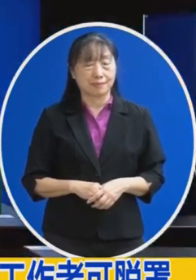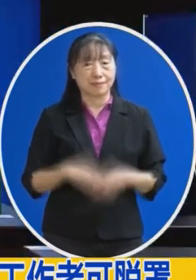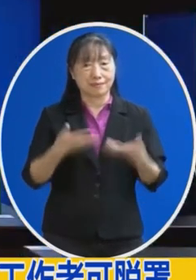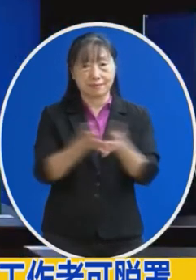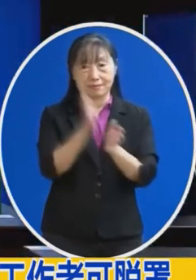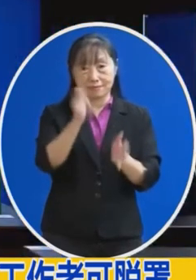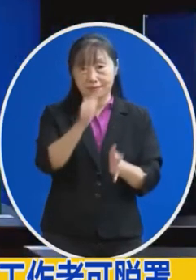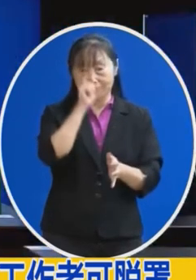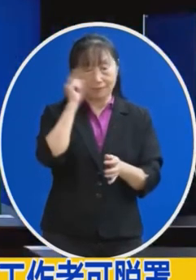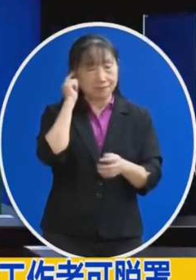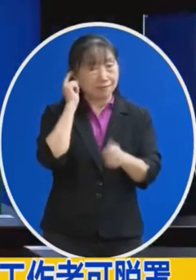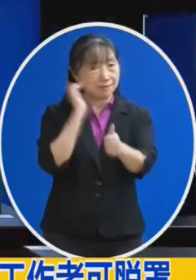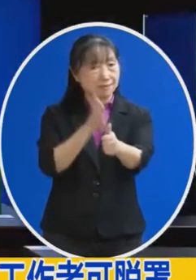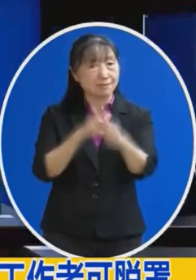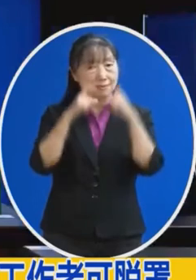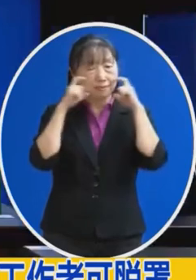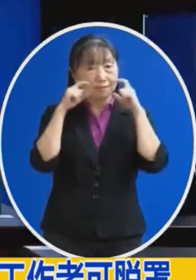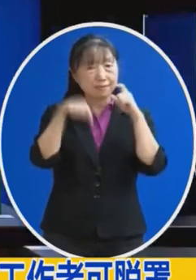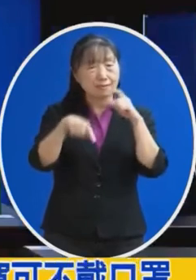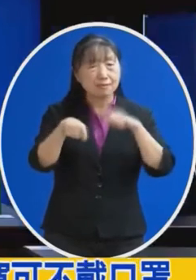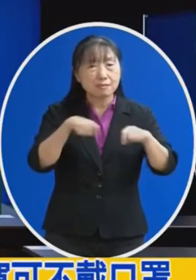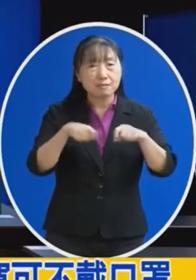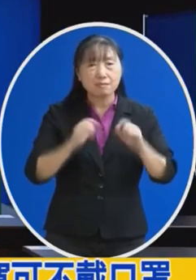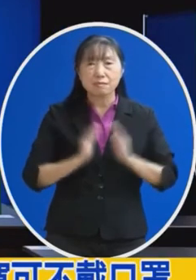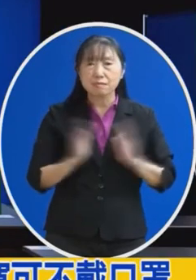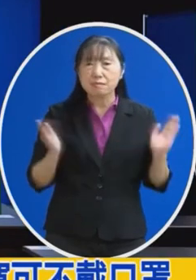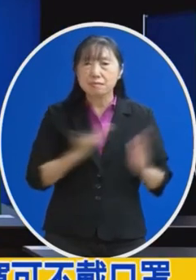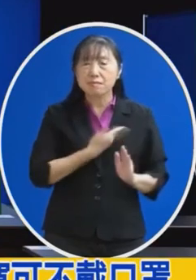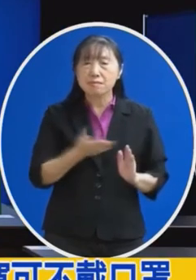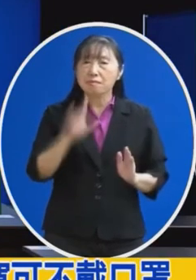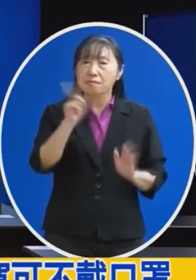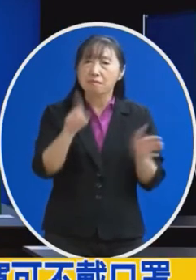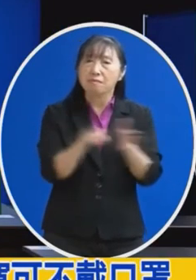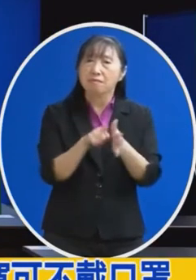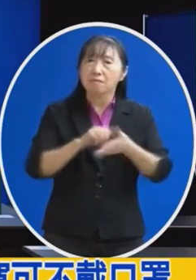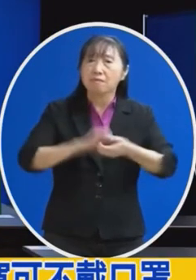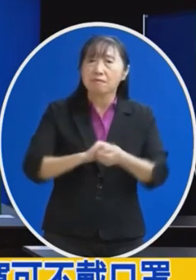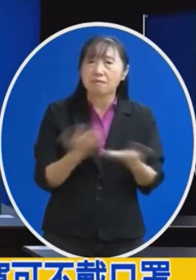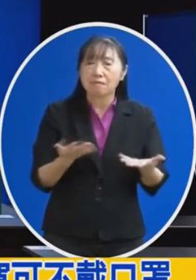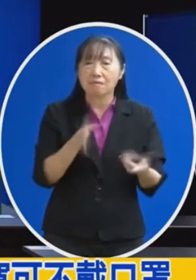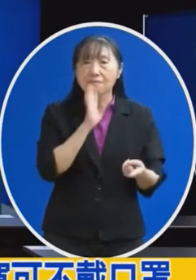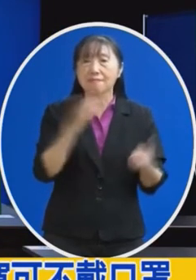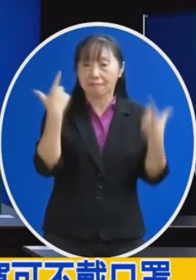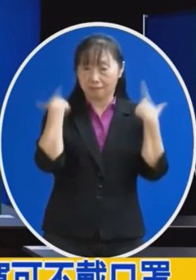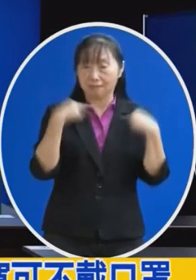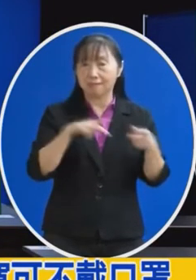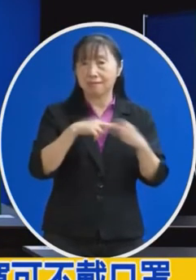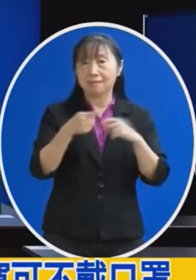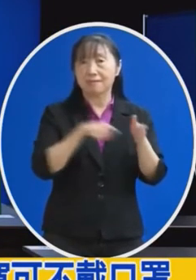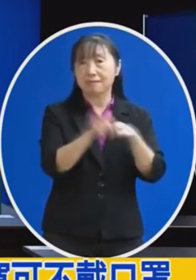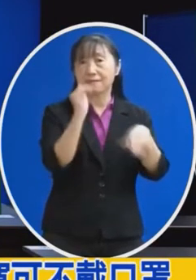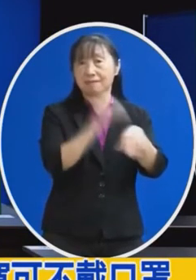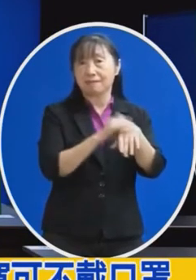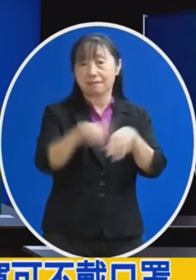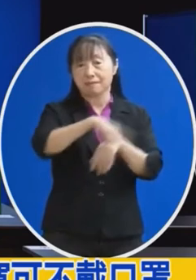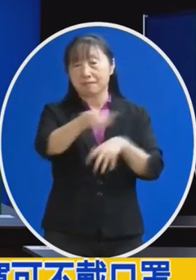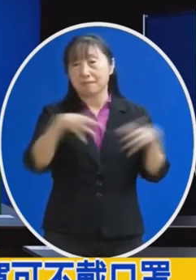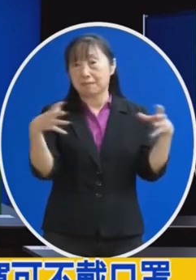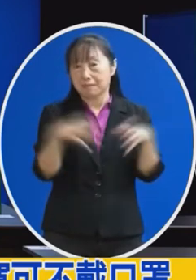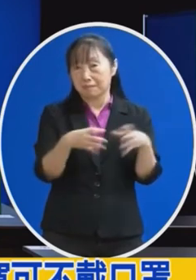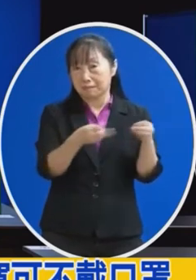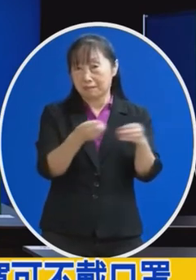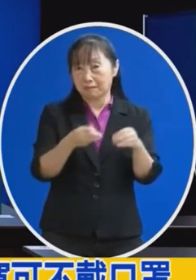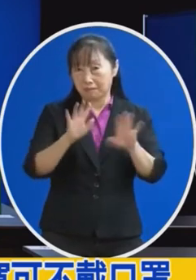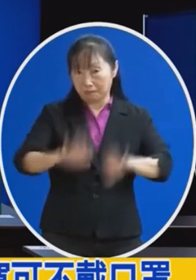部长，还是想请教一下，口罩政策放宽是什么时候决定的？是原本就有跟专家讨论过要在这个时间点来做宣